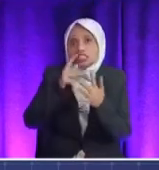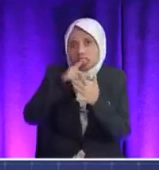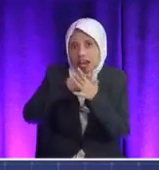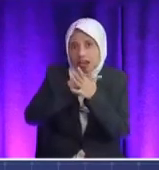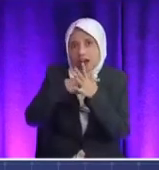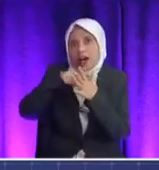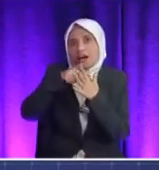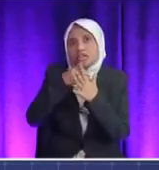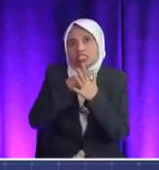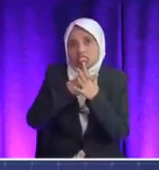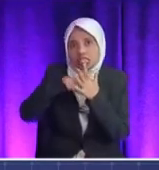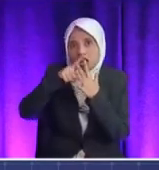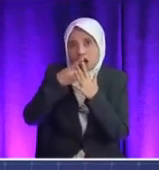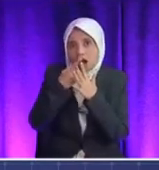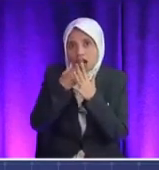gosok-gosok